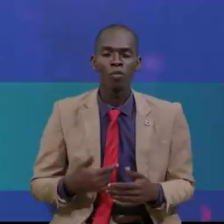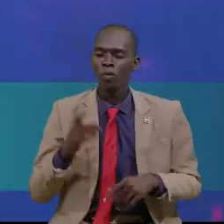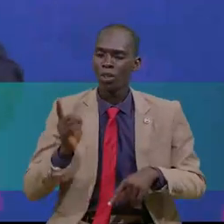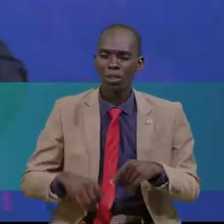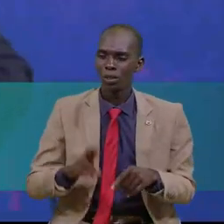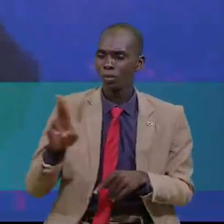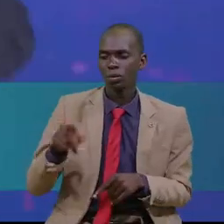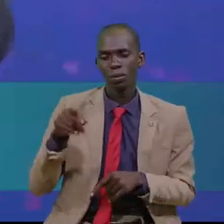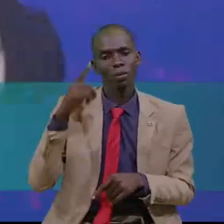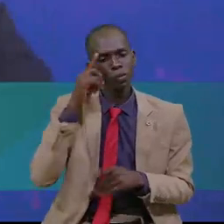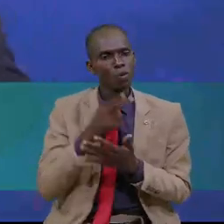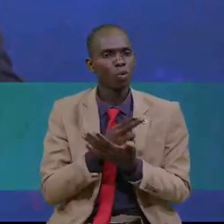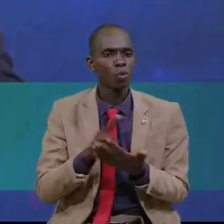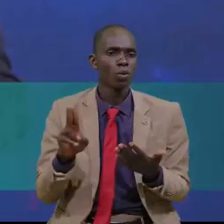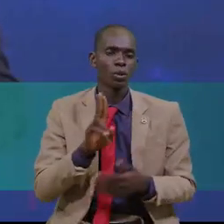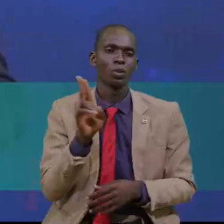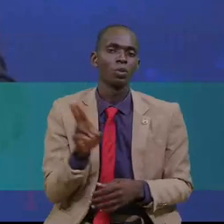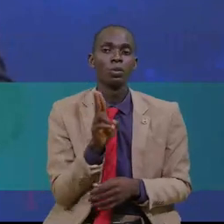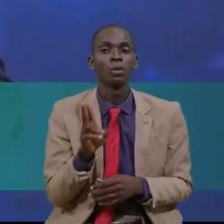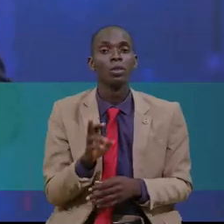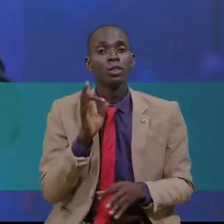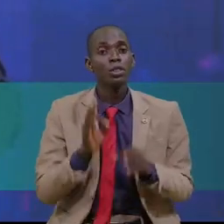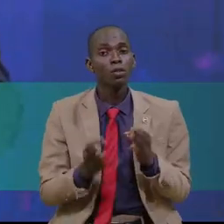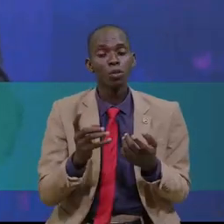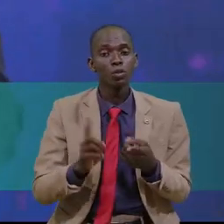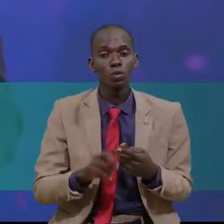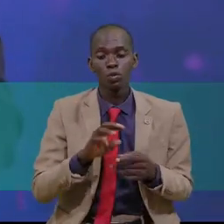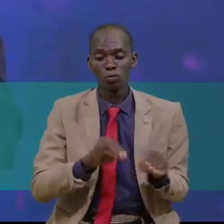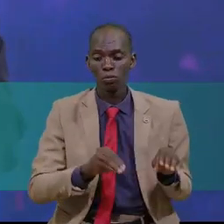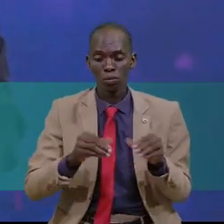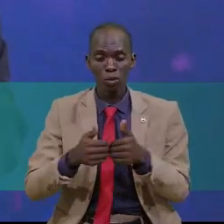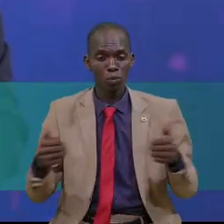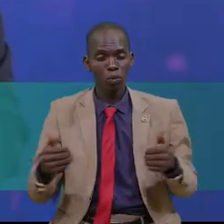saint. Si tu es mis à part pour un usage saint, ton cœur, ta